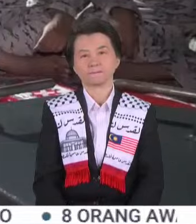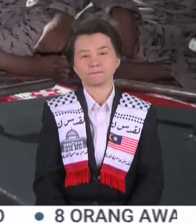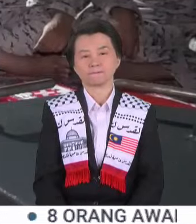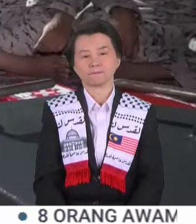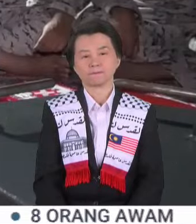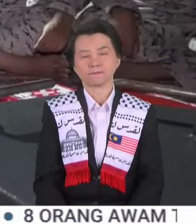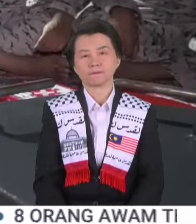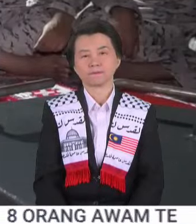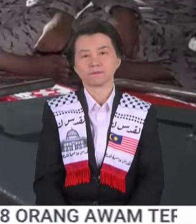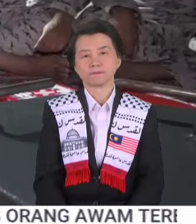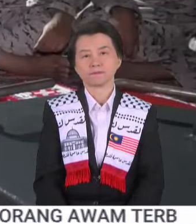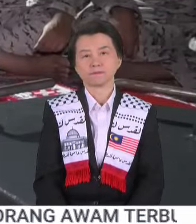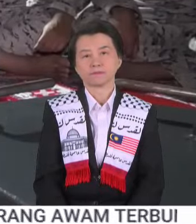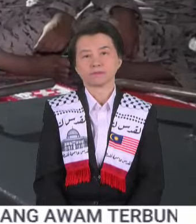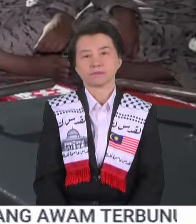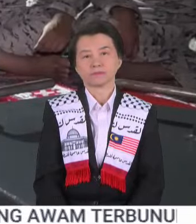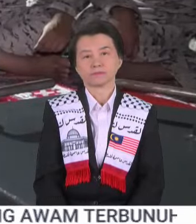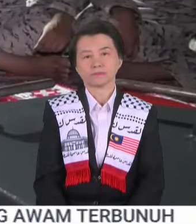Allahu Akbar,